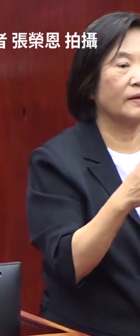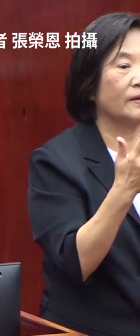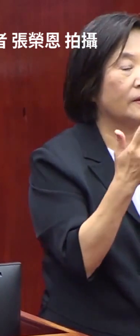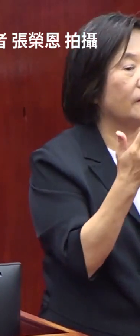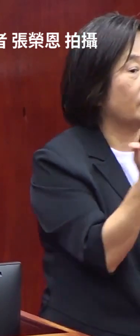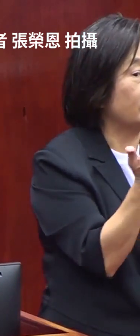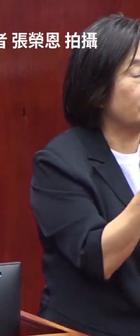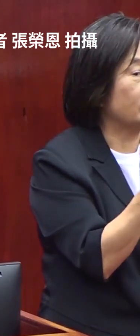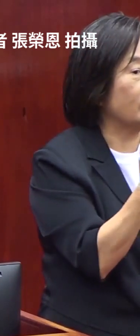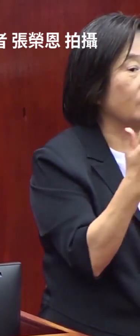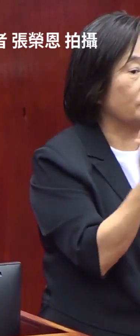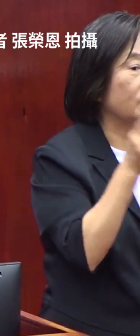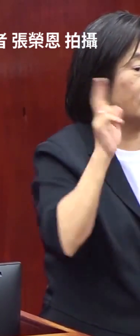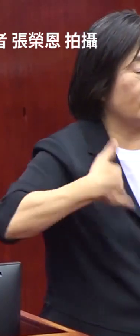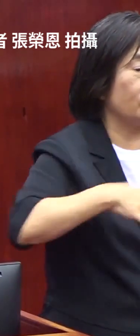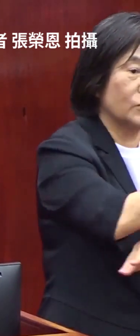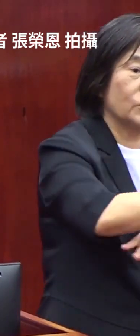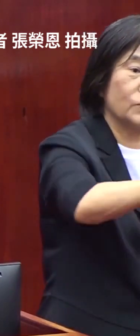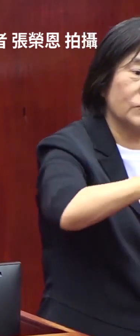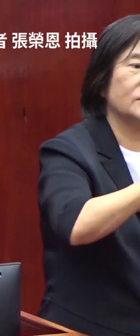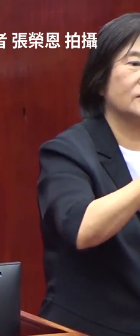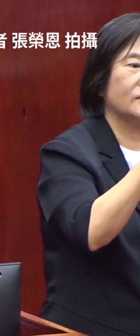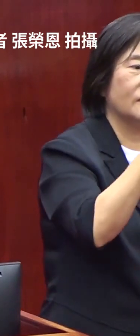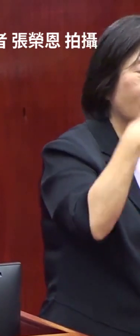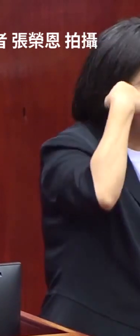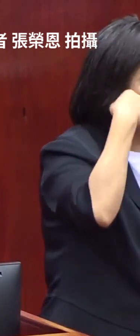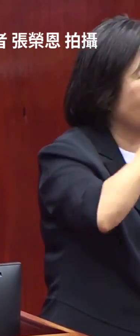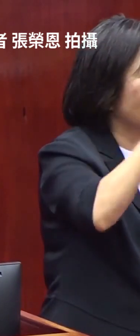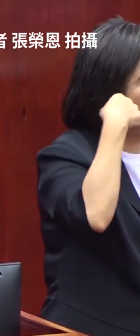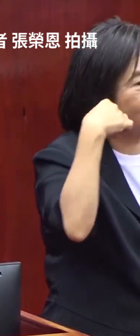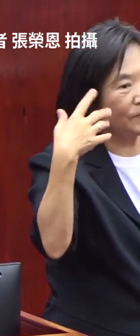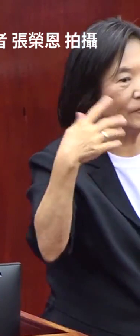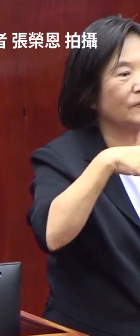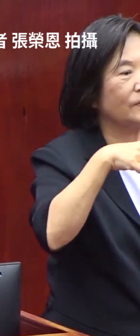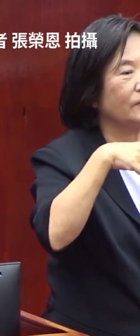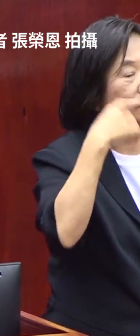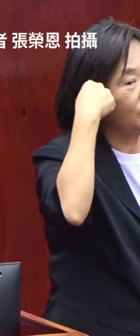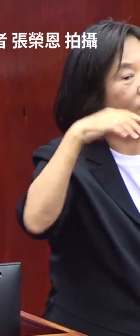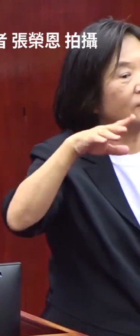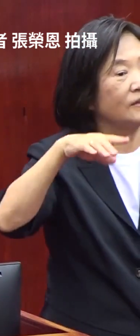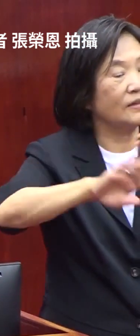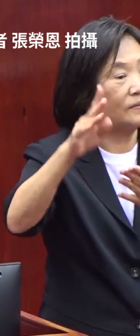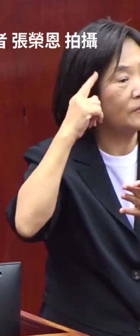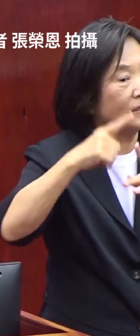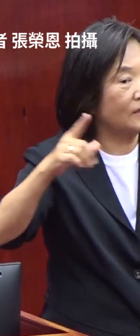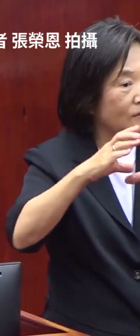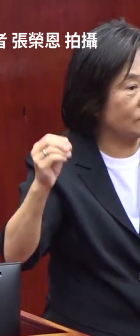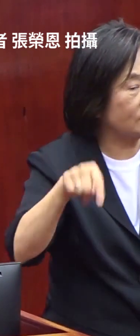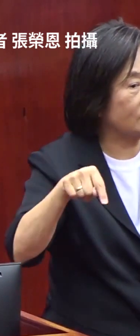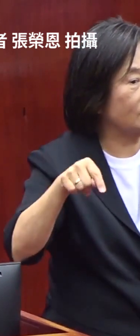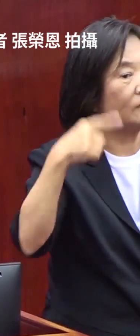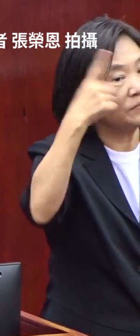定，北翼的话应该是明年10月报竣工，我们要花1年的时间陆陆续续去开幕。大巨蛋预定是明